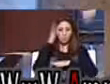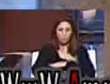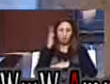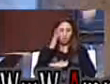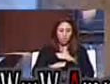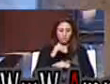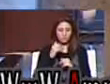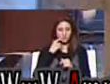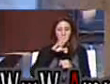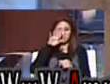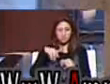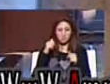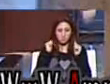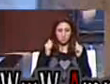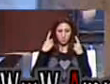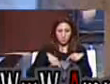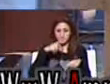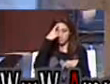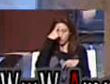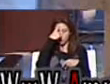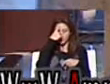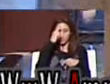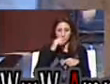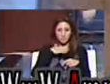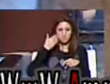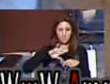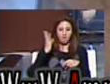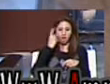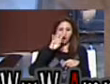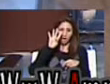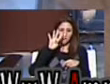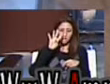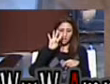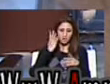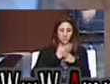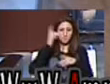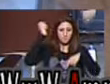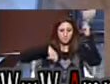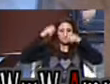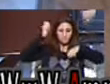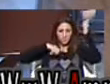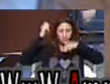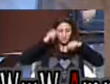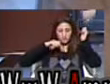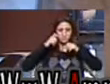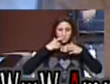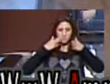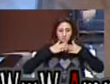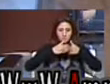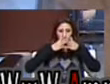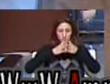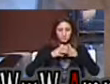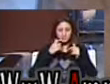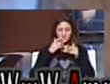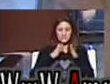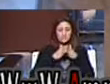تحدث خسائر، ومنزل اخر في المنوفية، وادى لوفاة اربع اشخاص، وتسببت الامطار في تعطل حركة الملاحة بالاسكندرية والسويس. معنا